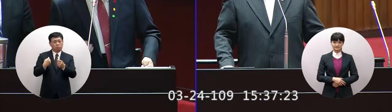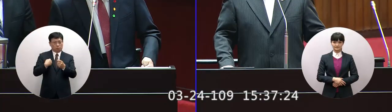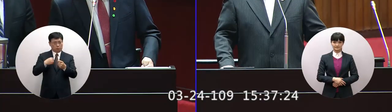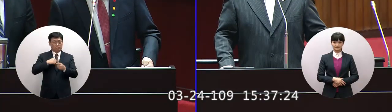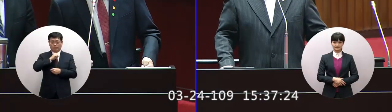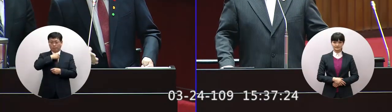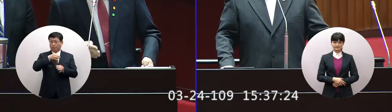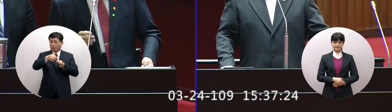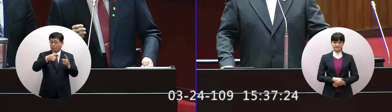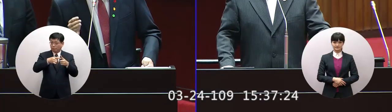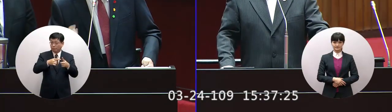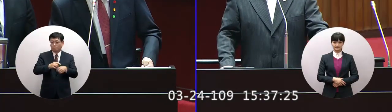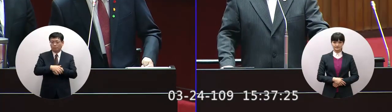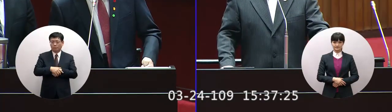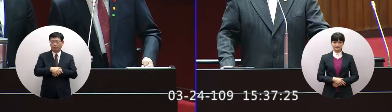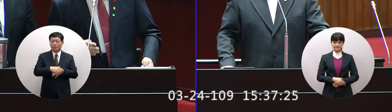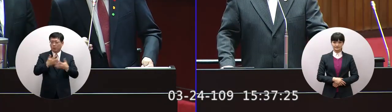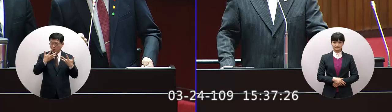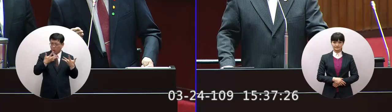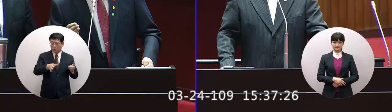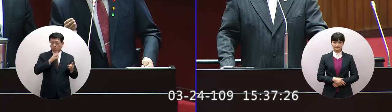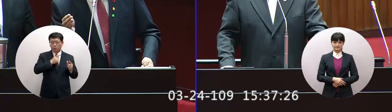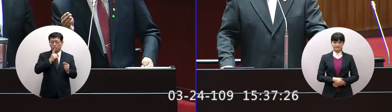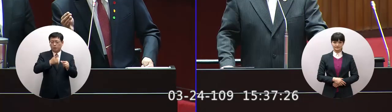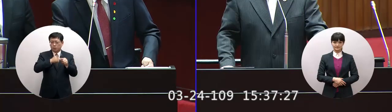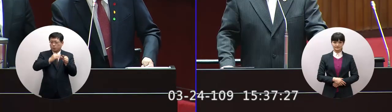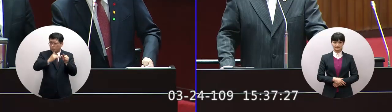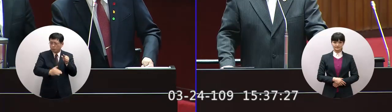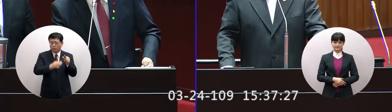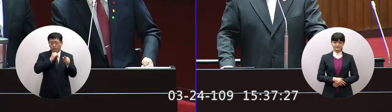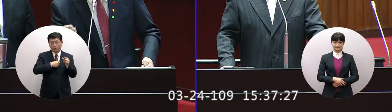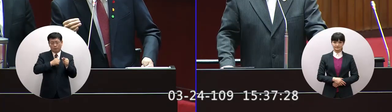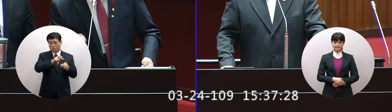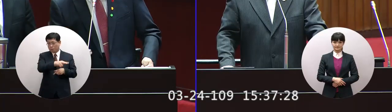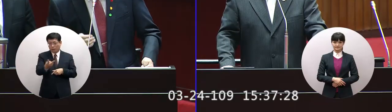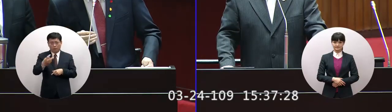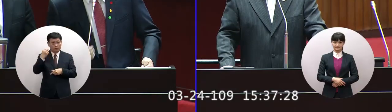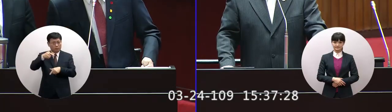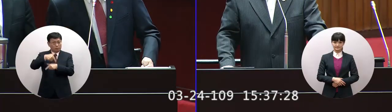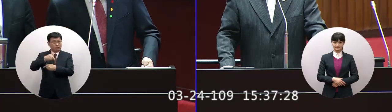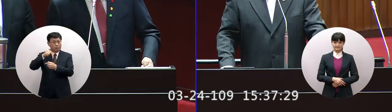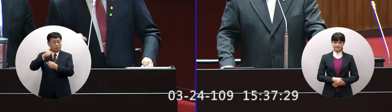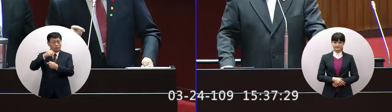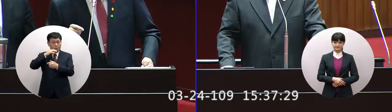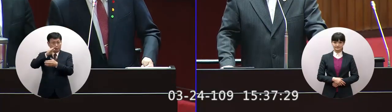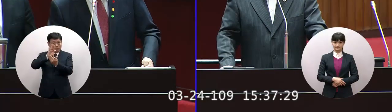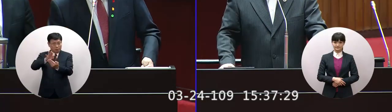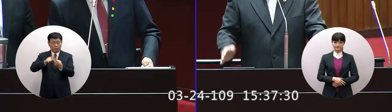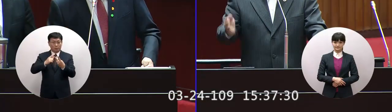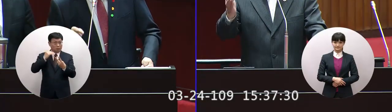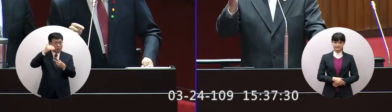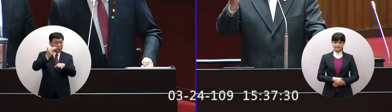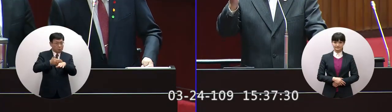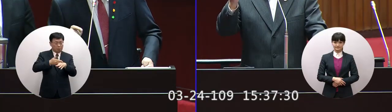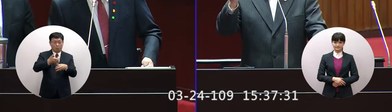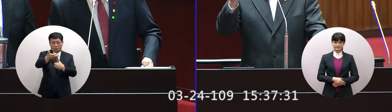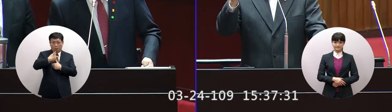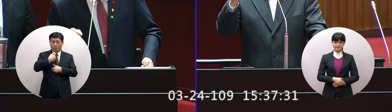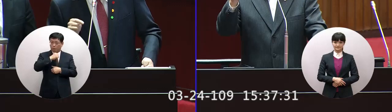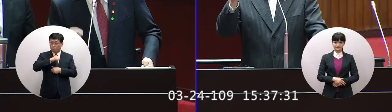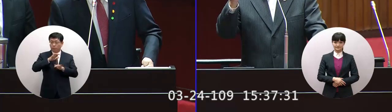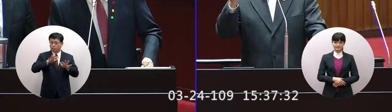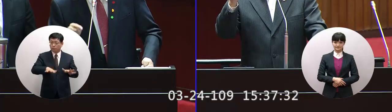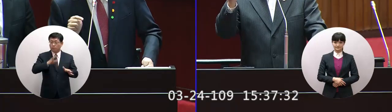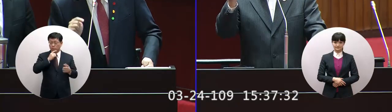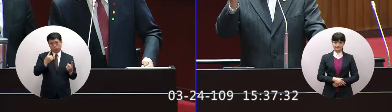这一个台商，我们把一些中低阶的往新南向国家，高阶回到台湾，所以这一次反而